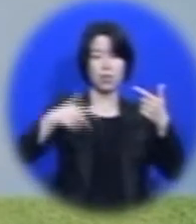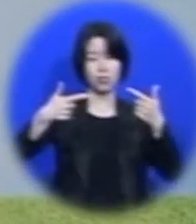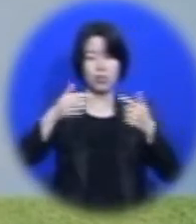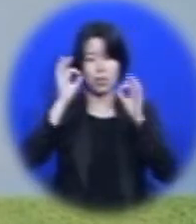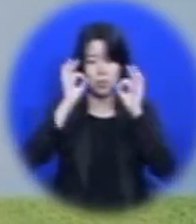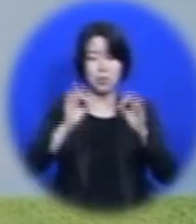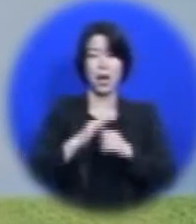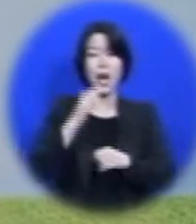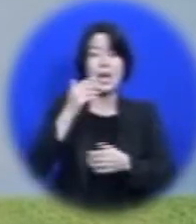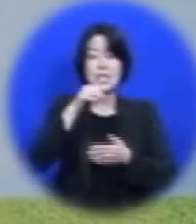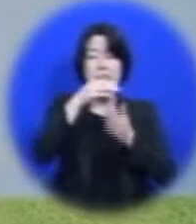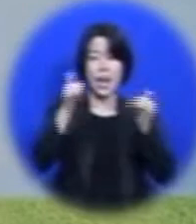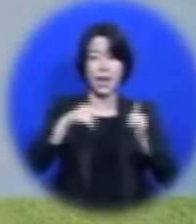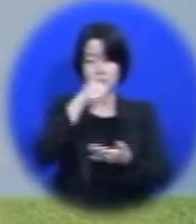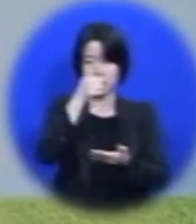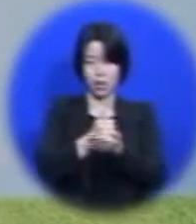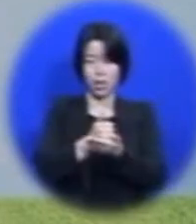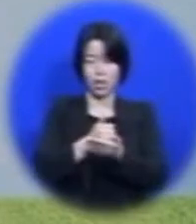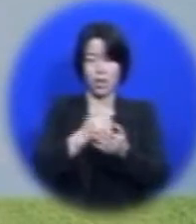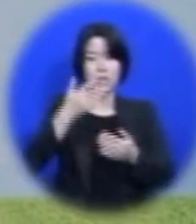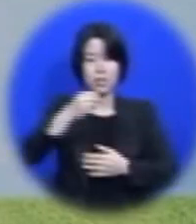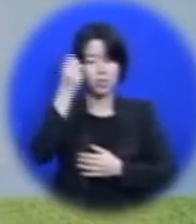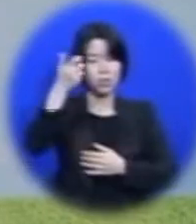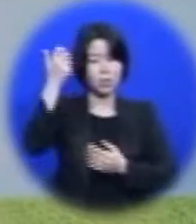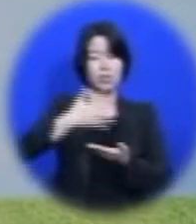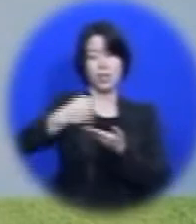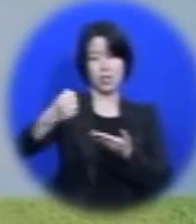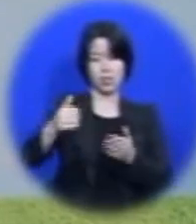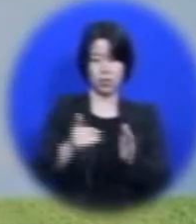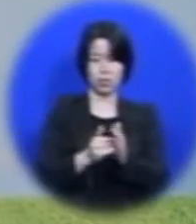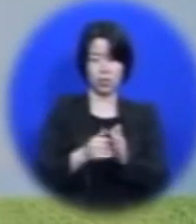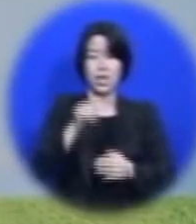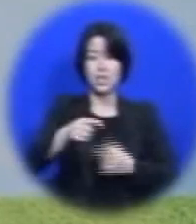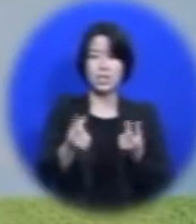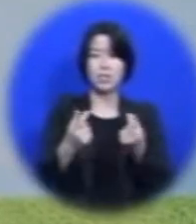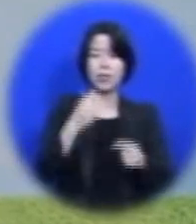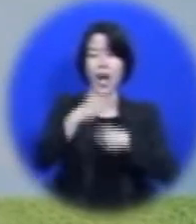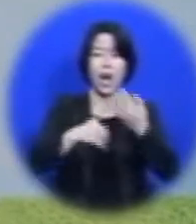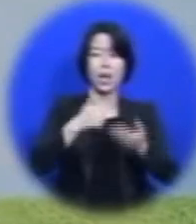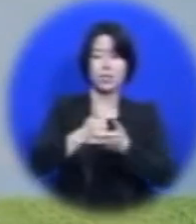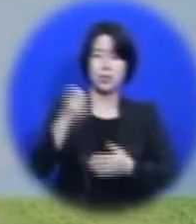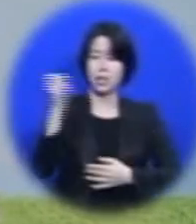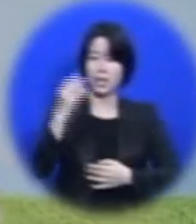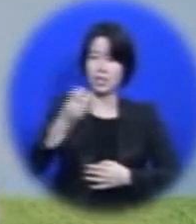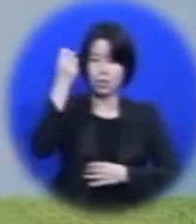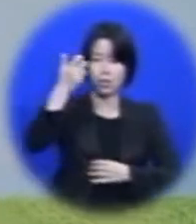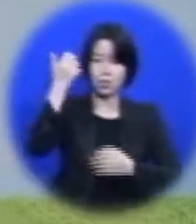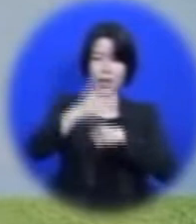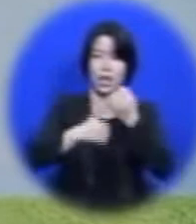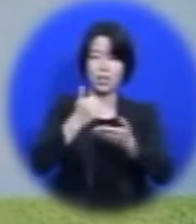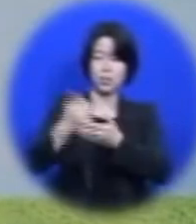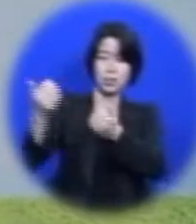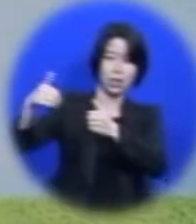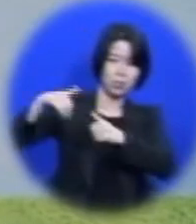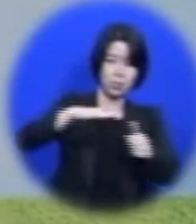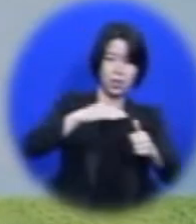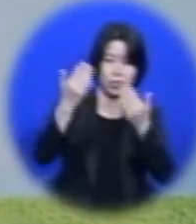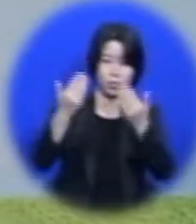지으면서 하나님은 하나님의 성령을 거두셨어요. 그런 하나님이 우리에게 다시 성령 하나님을 보내주셨다는